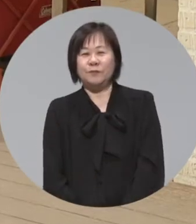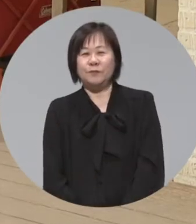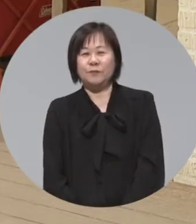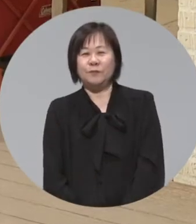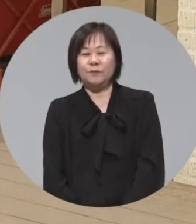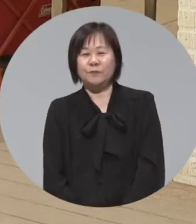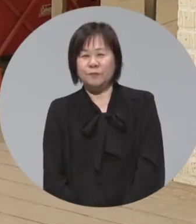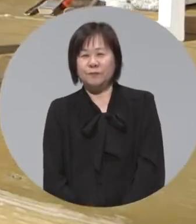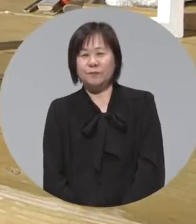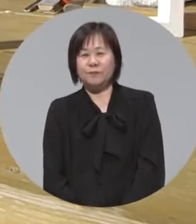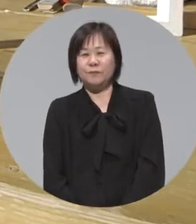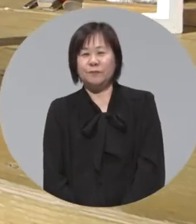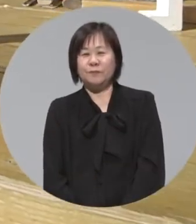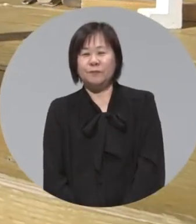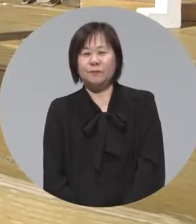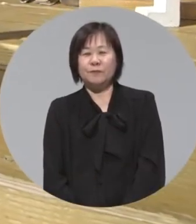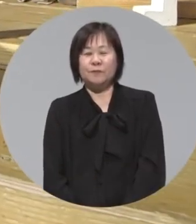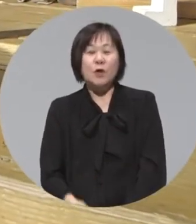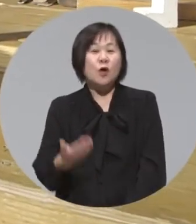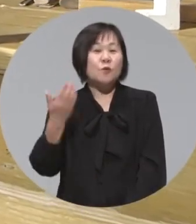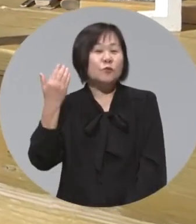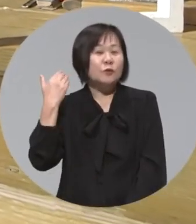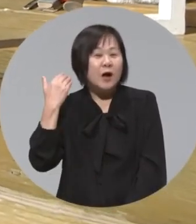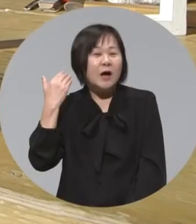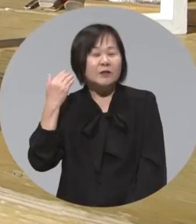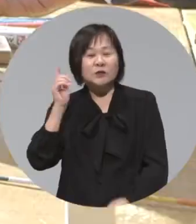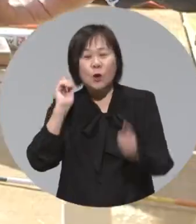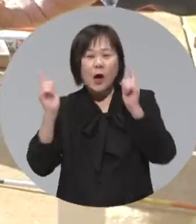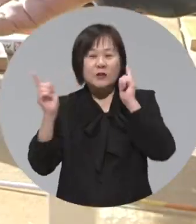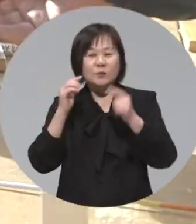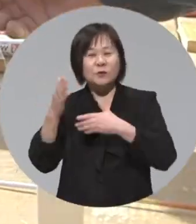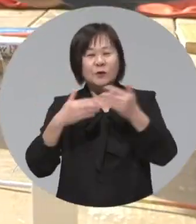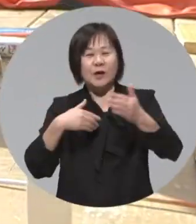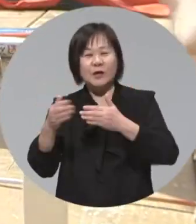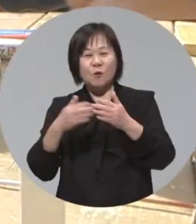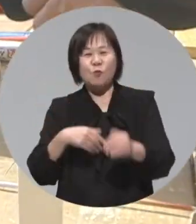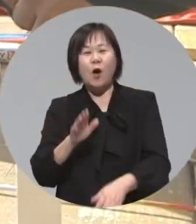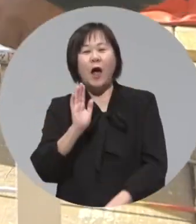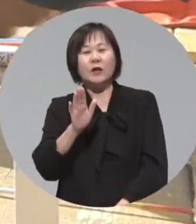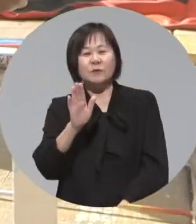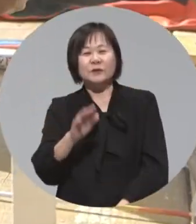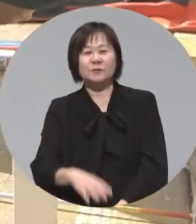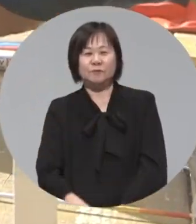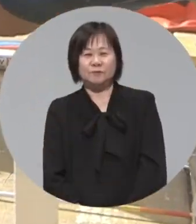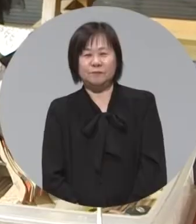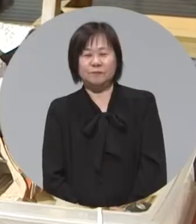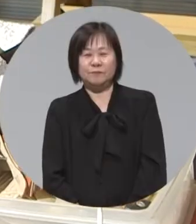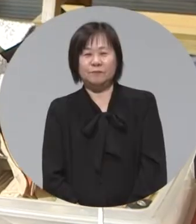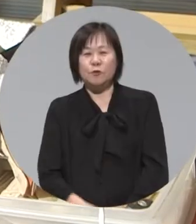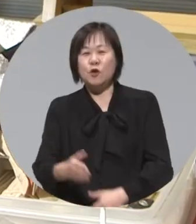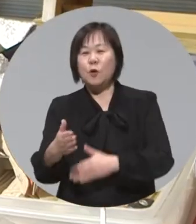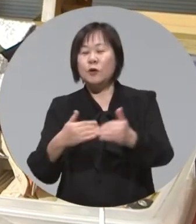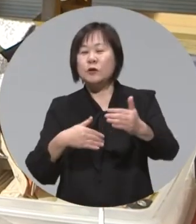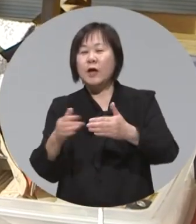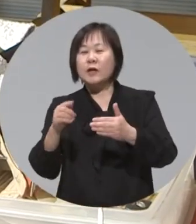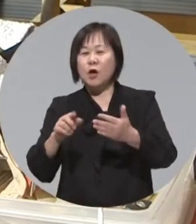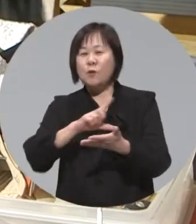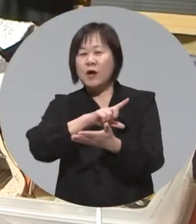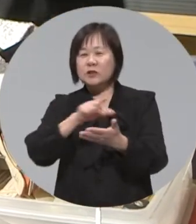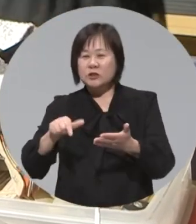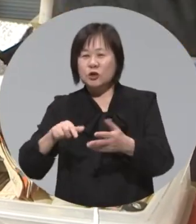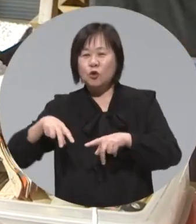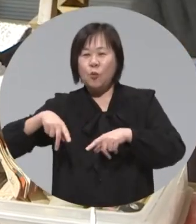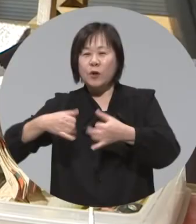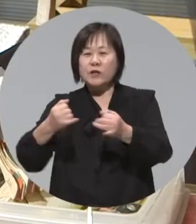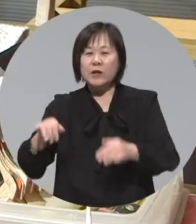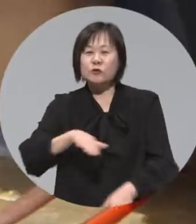児童文化センターでは昔ながらの遊びも体験できます。こうした体験は地域のボランティアの